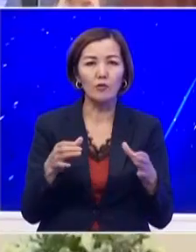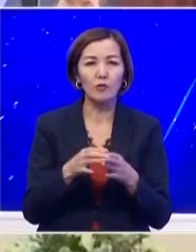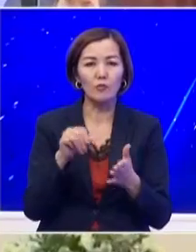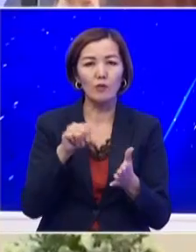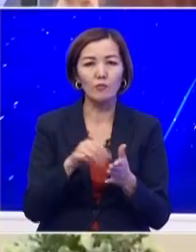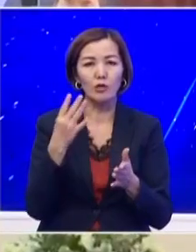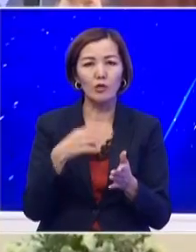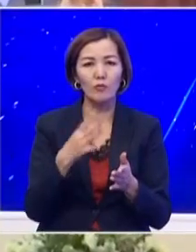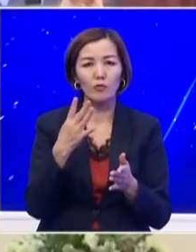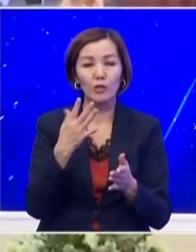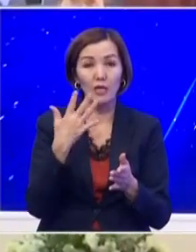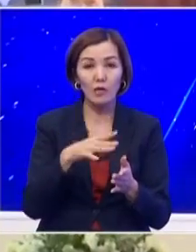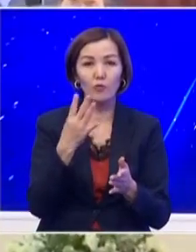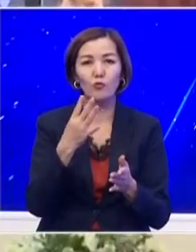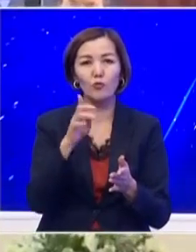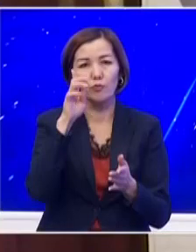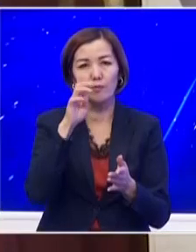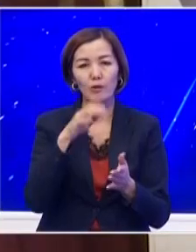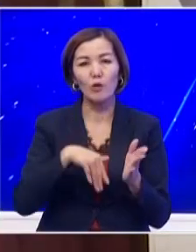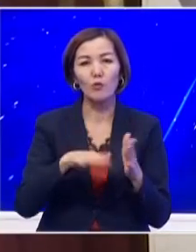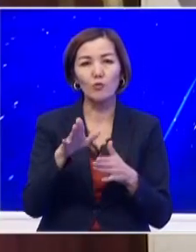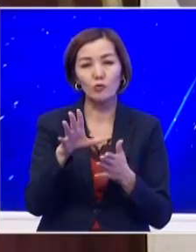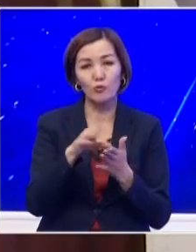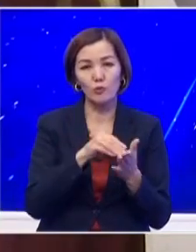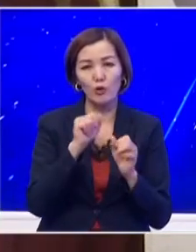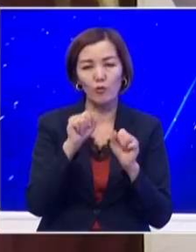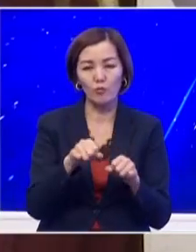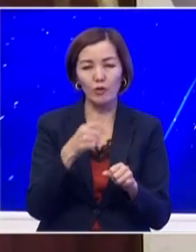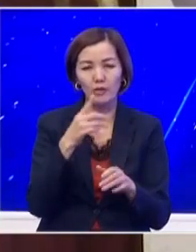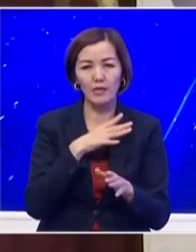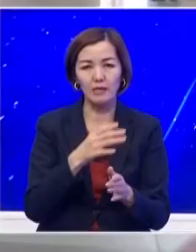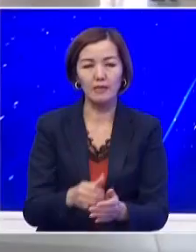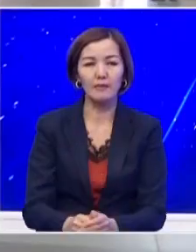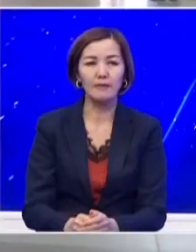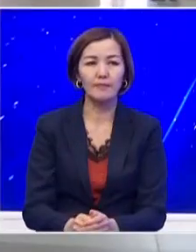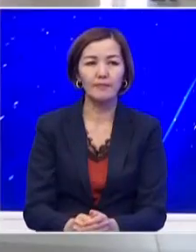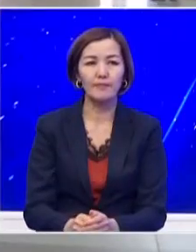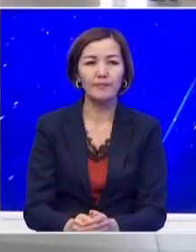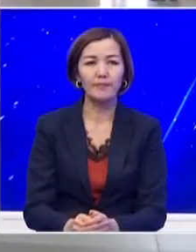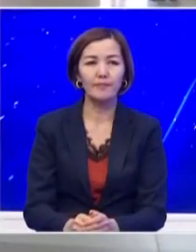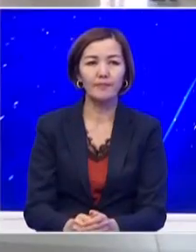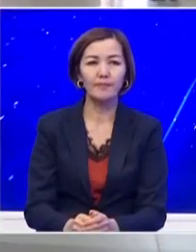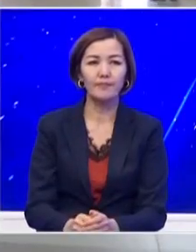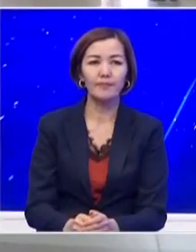мүше 54 елге озық үлгі көрсетіп келе жатқанын тілге тиек етті.